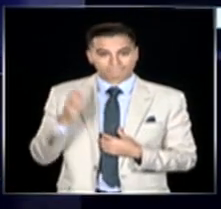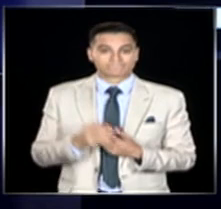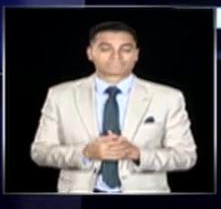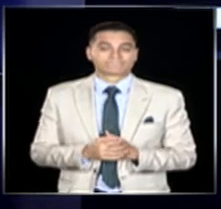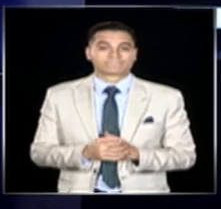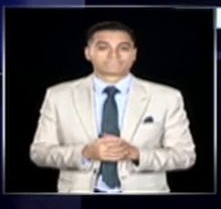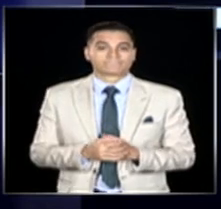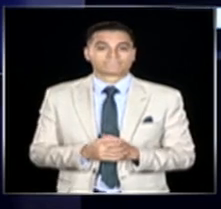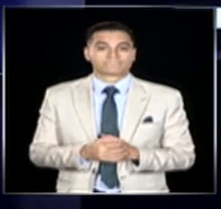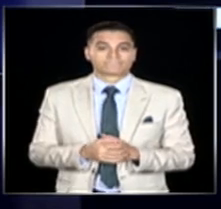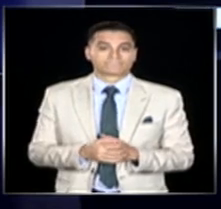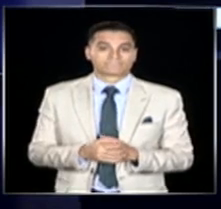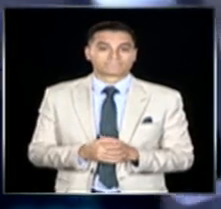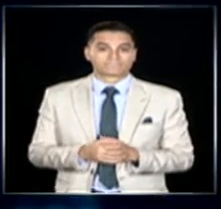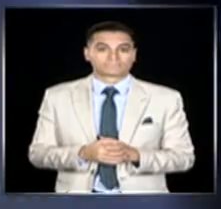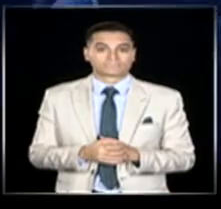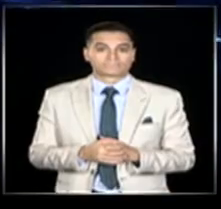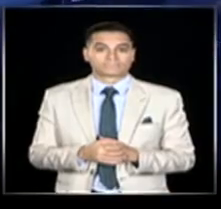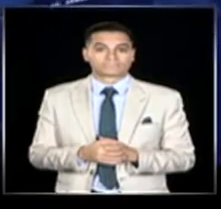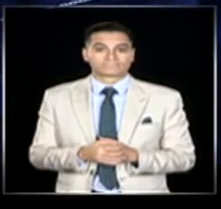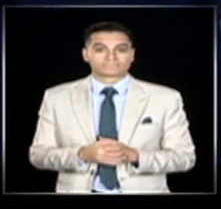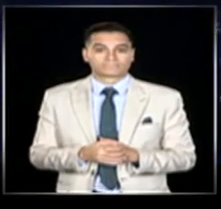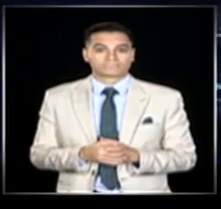برج العرب الجديدة اسكندرية.